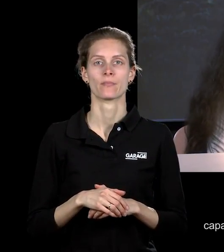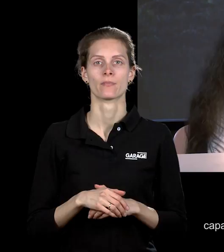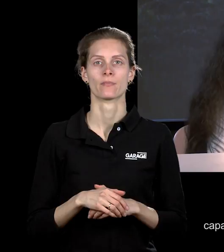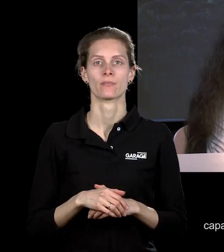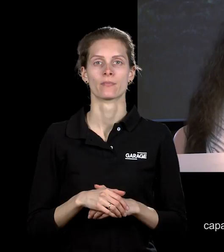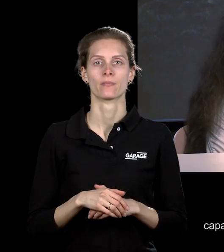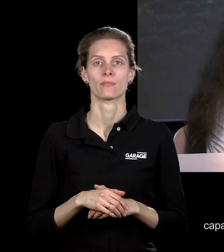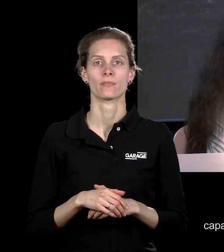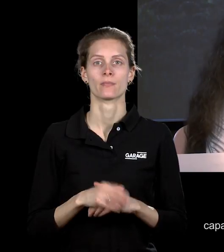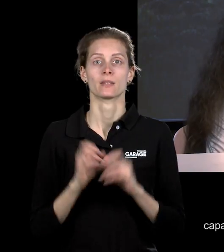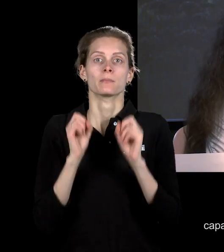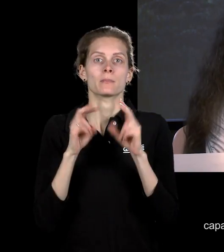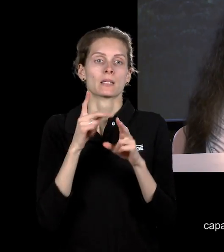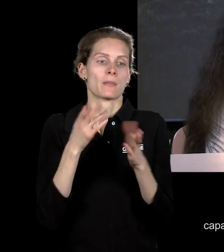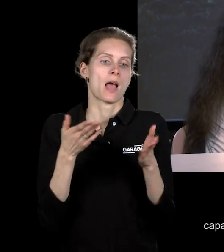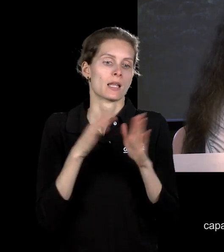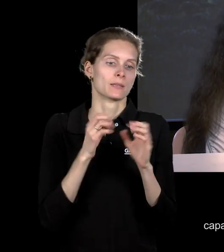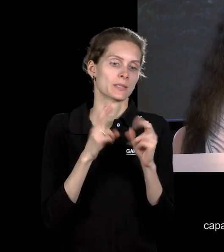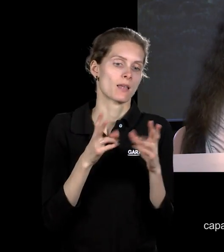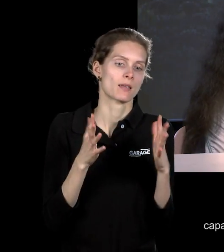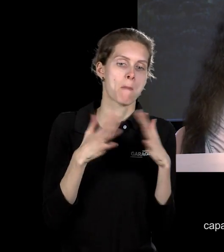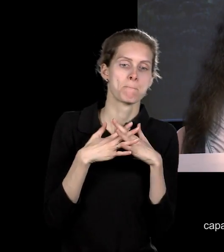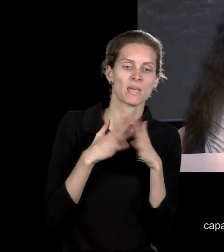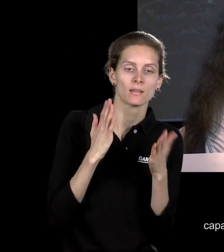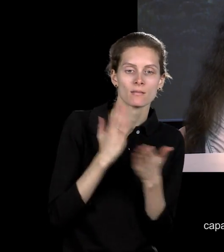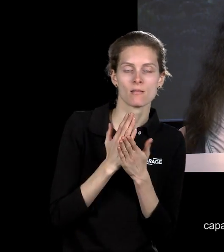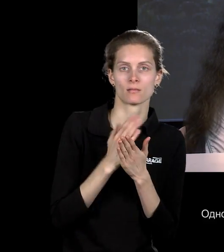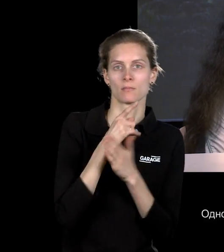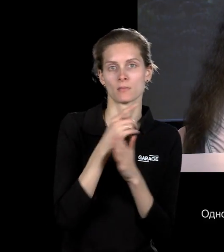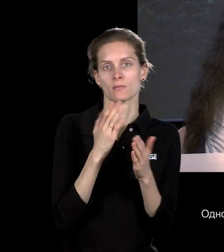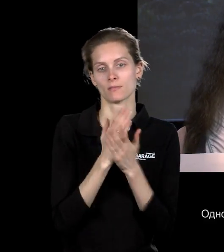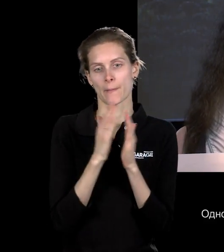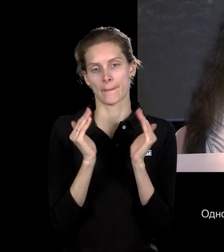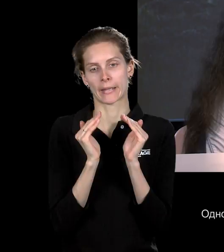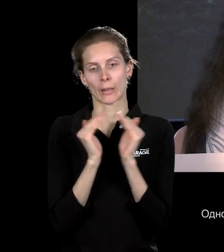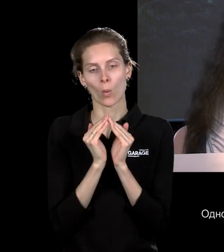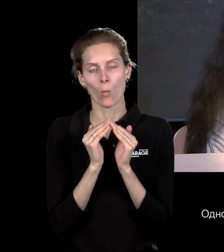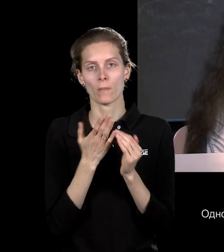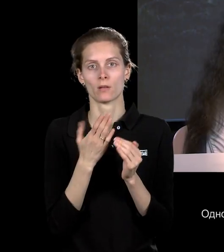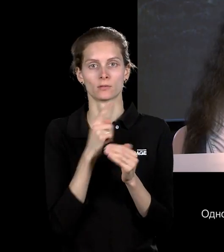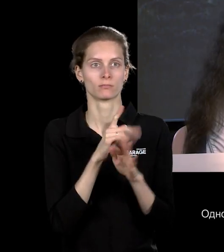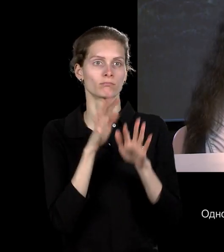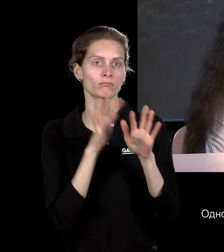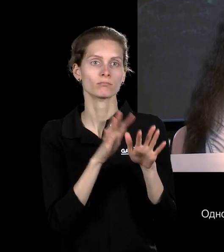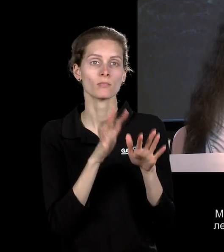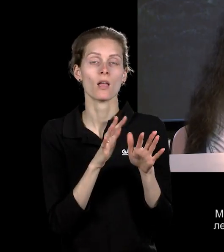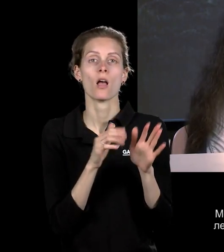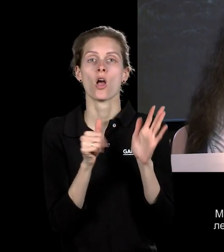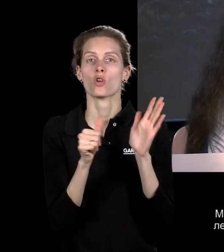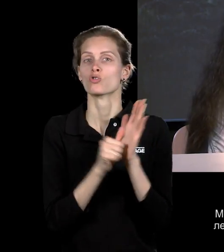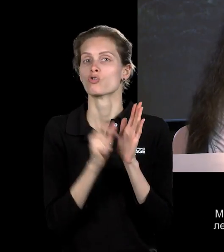специальном сарайчики, домики, кемпинги, но там есть где остаться, там одновременно может находиться не более 6